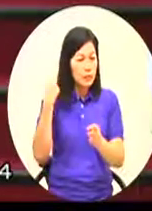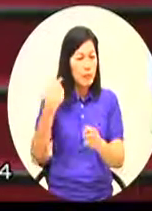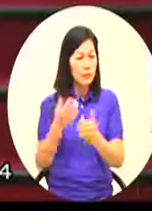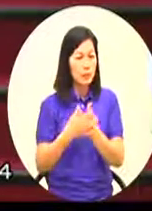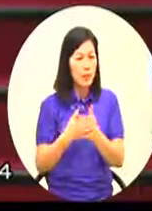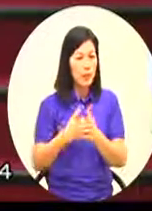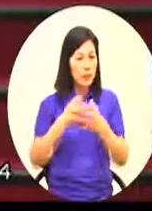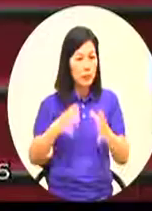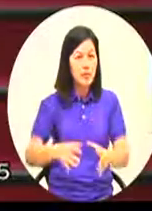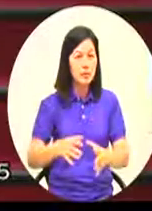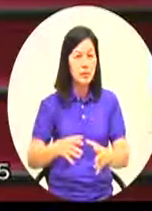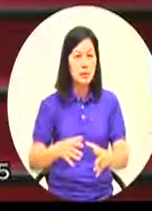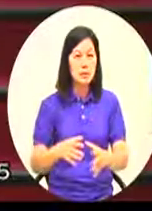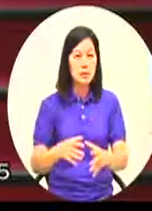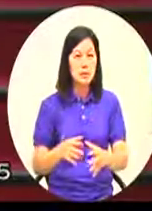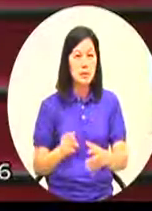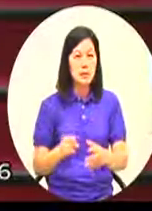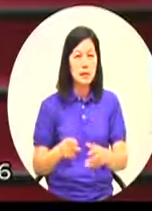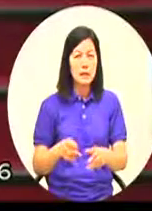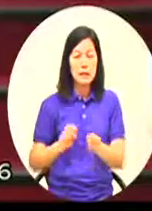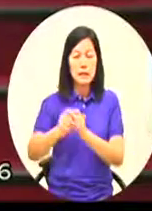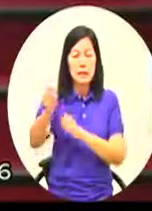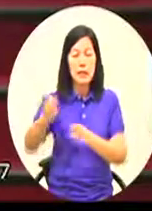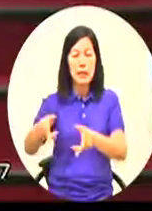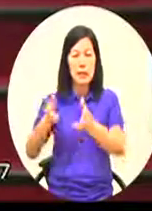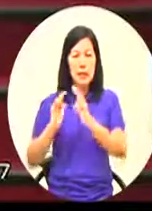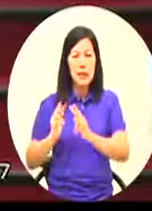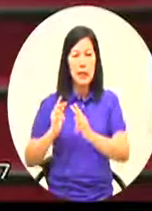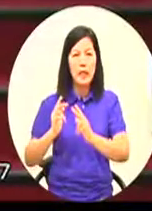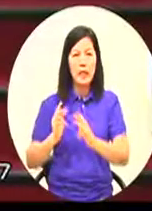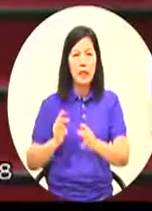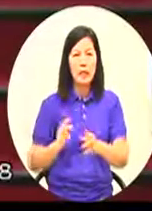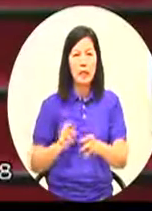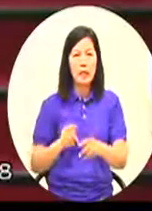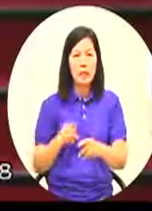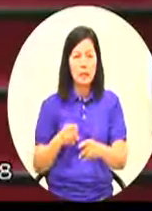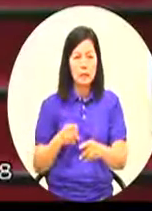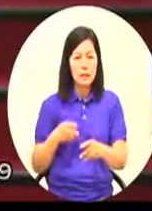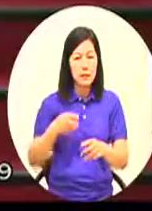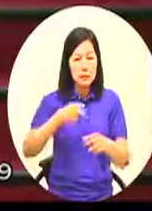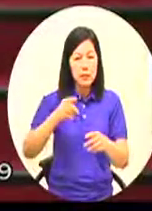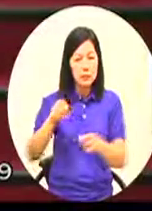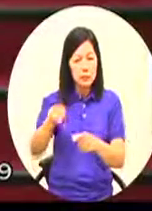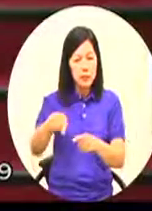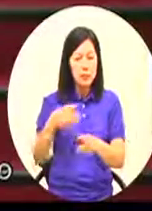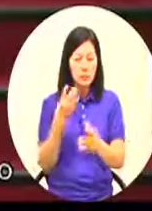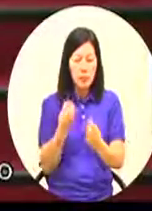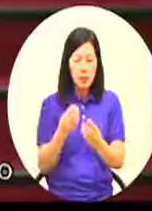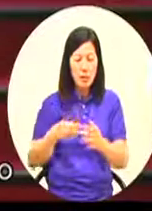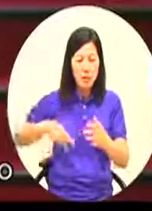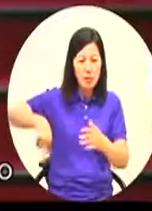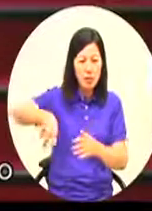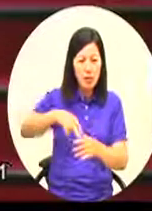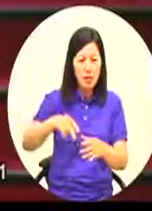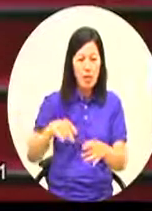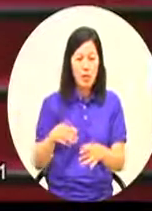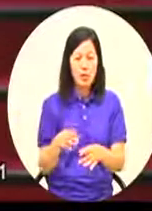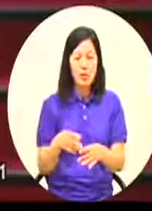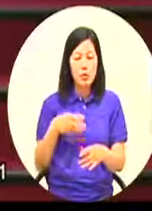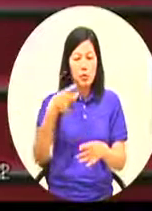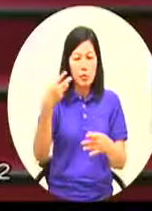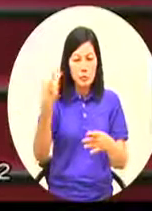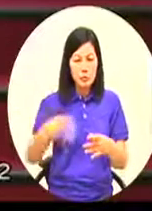就是跳过长廊吊桥。因为没有长廊吊桥嘛，要绕，然后把路面打了水泥路